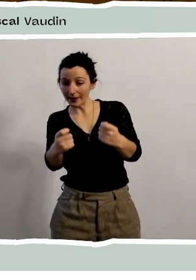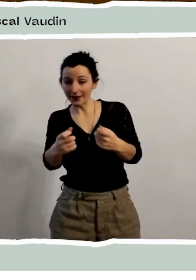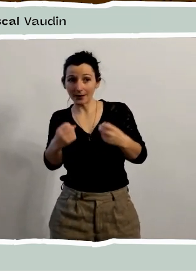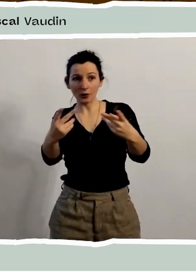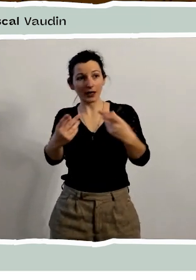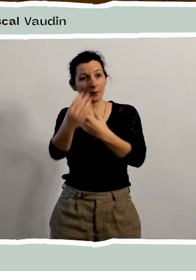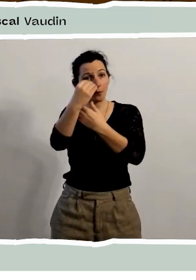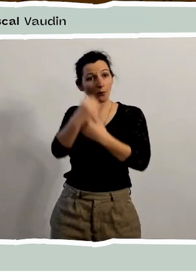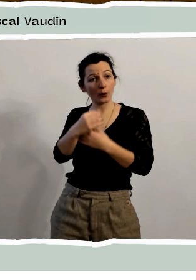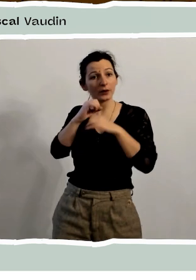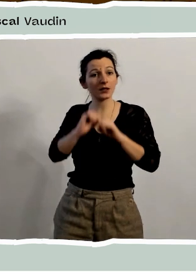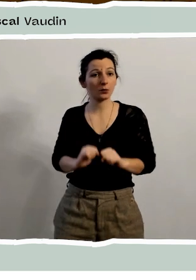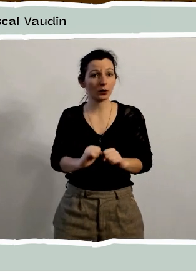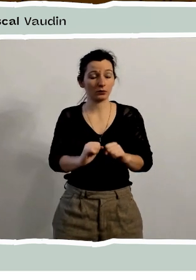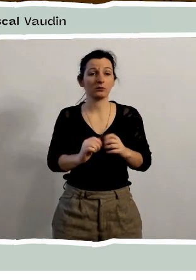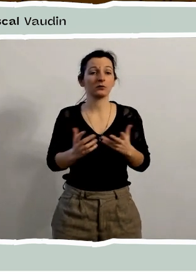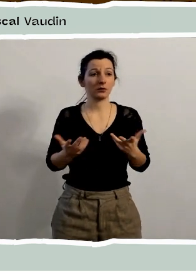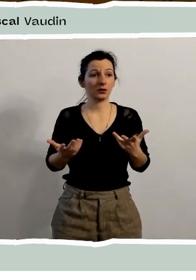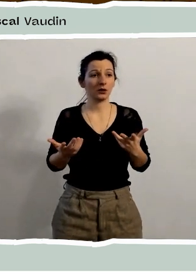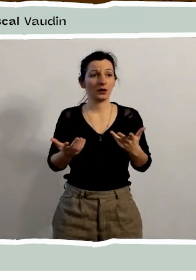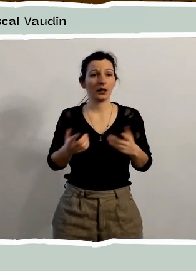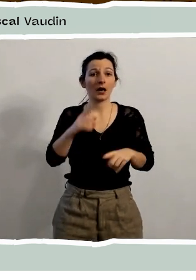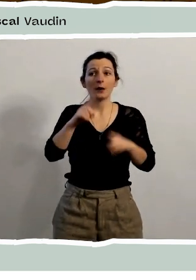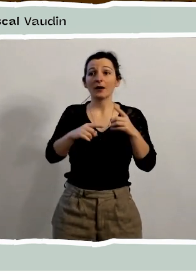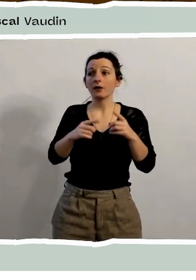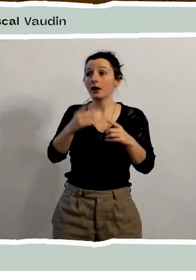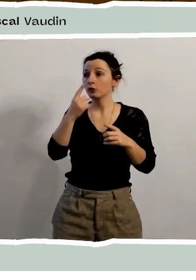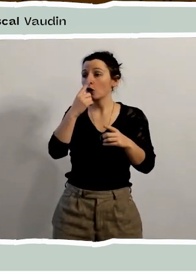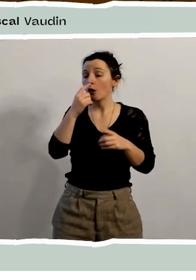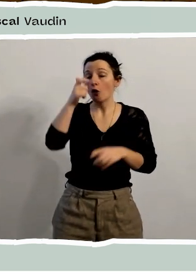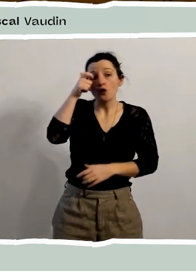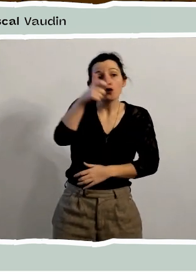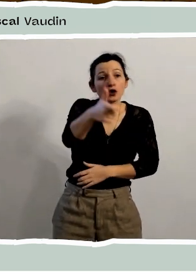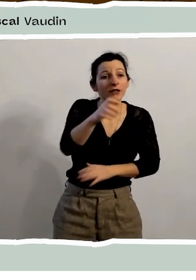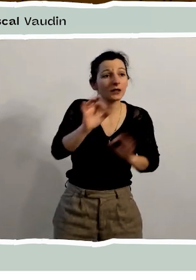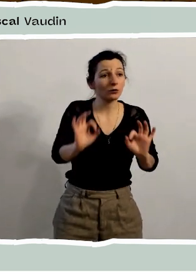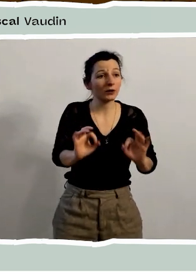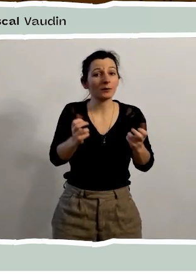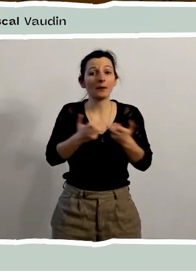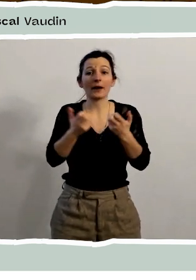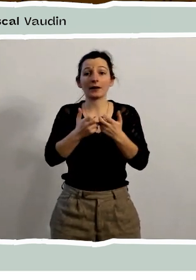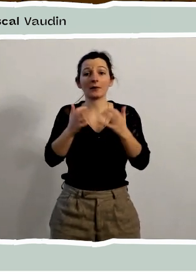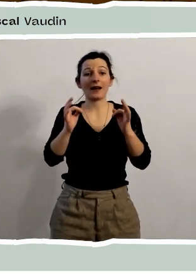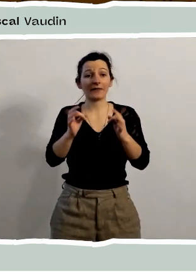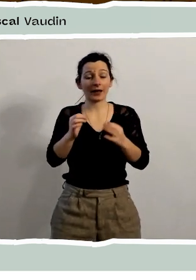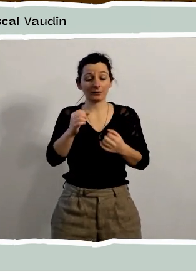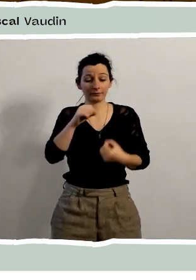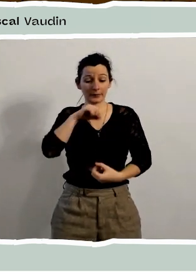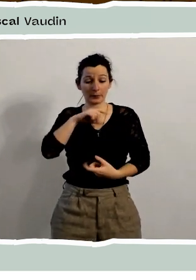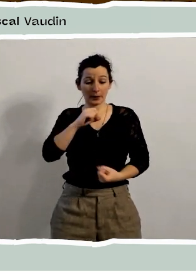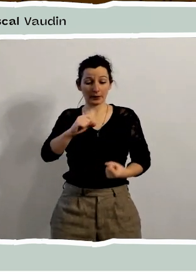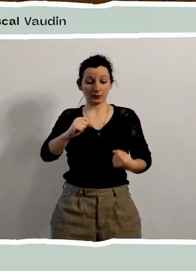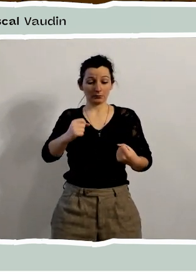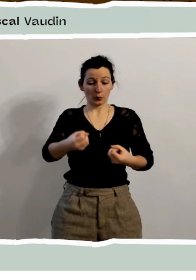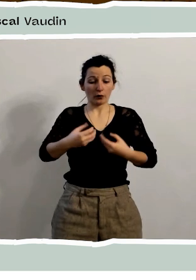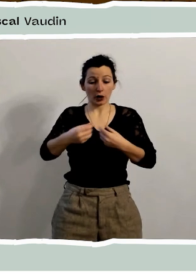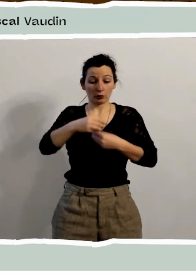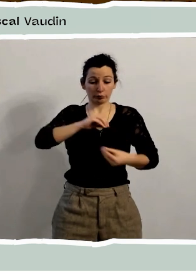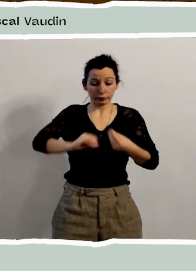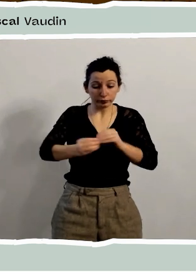réduire notre utilisation de plastique. Des fois, ça peut paraître du bon sens, mais dans le cadre des perturbateurs endocriniens, c'est une